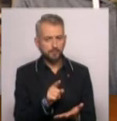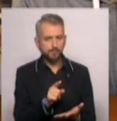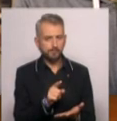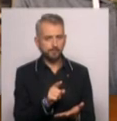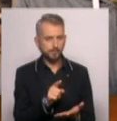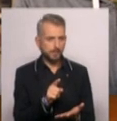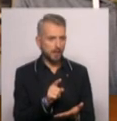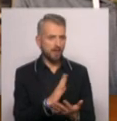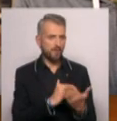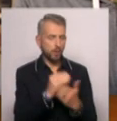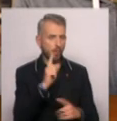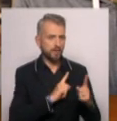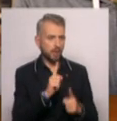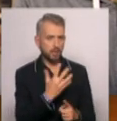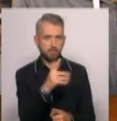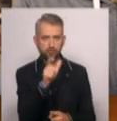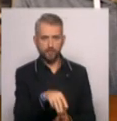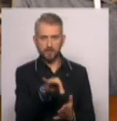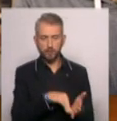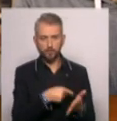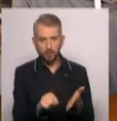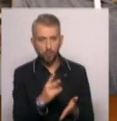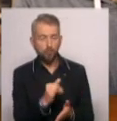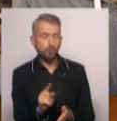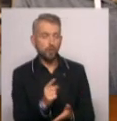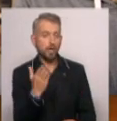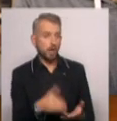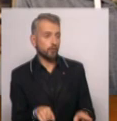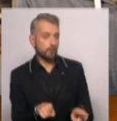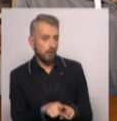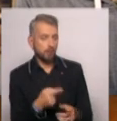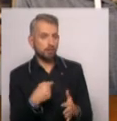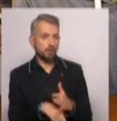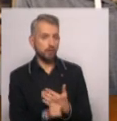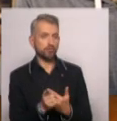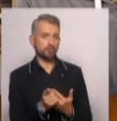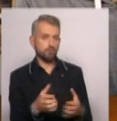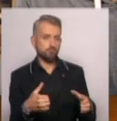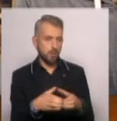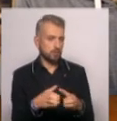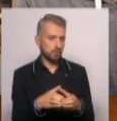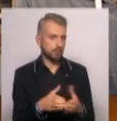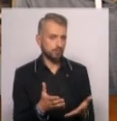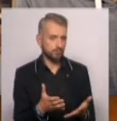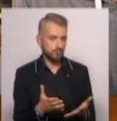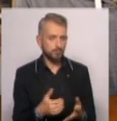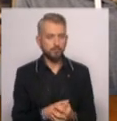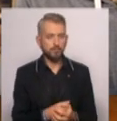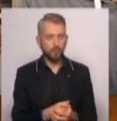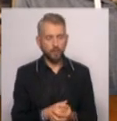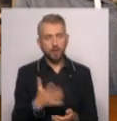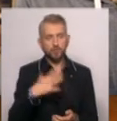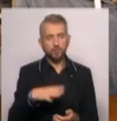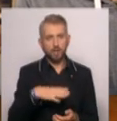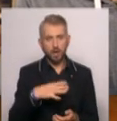Верховній Раді 5 чоловік зразу виключили, ну що ж, раз так, значить фракція з двох людей. Будемо, ми чекаємо, коли